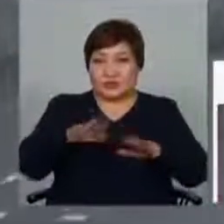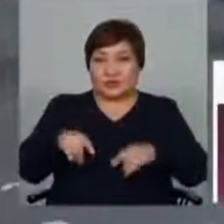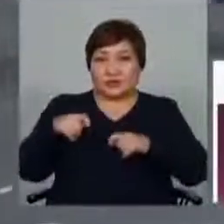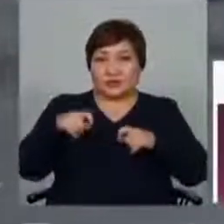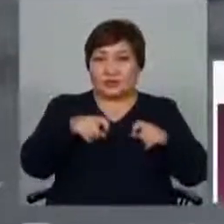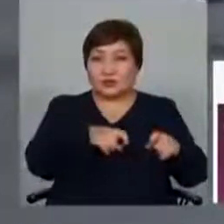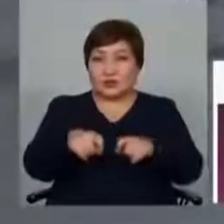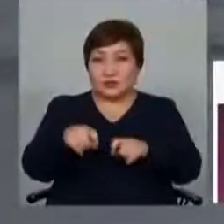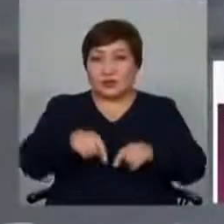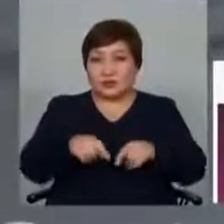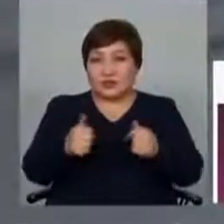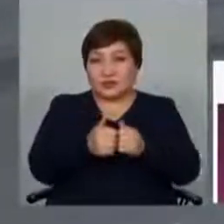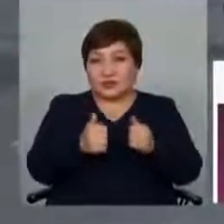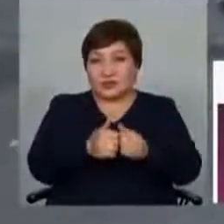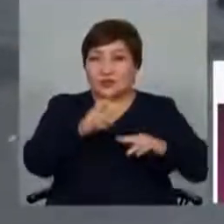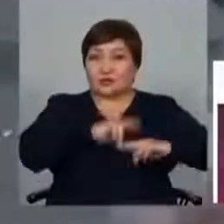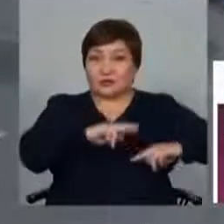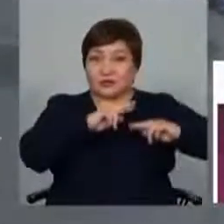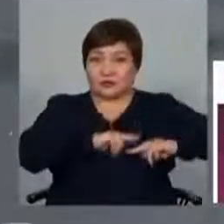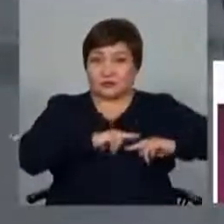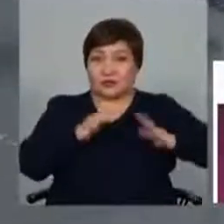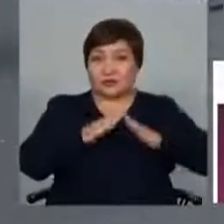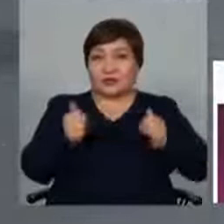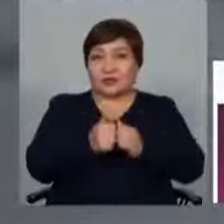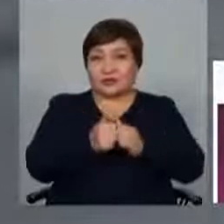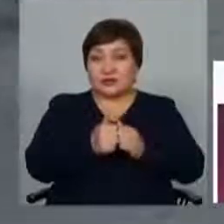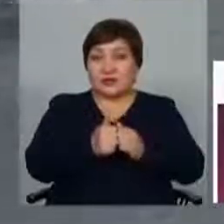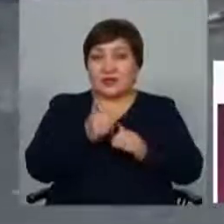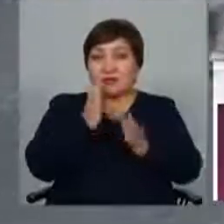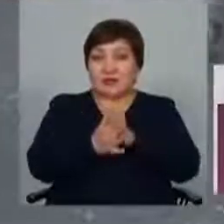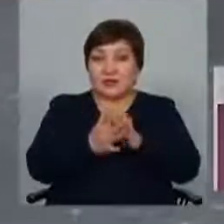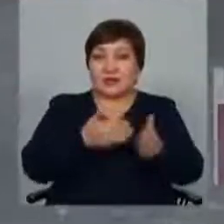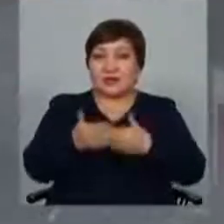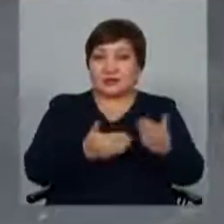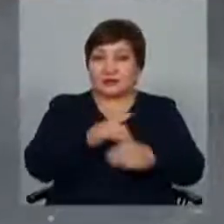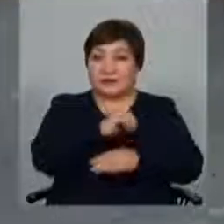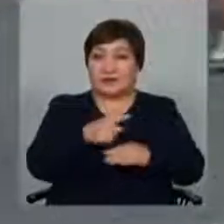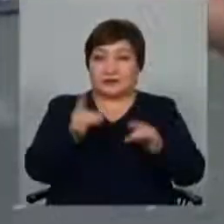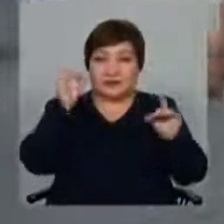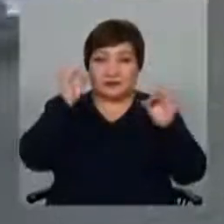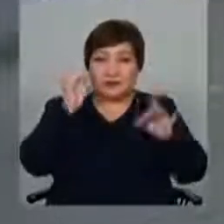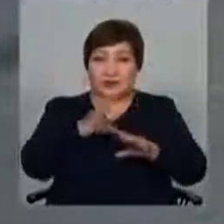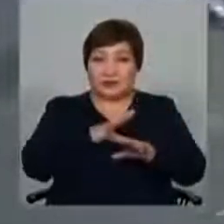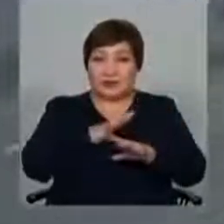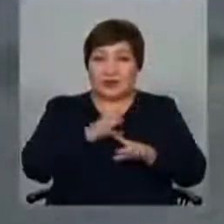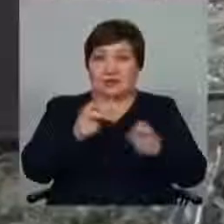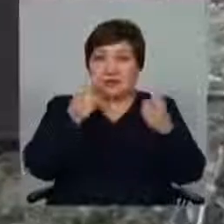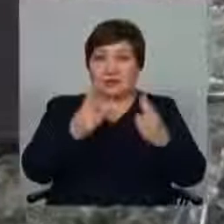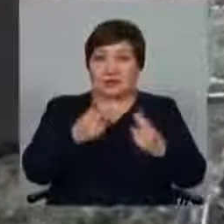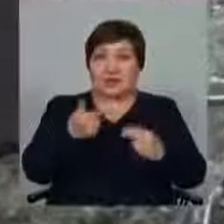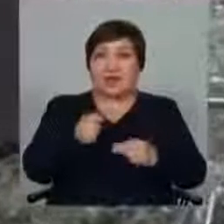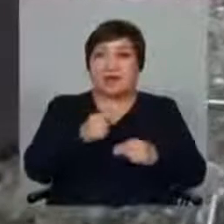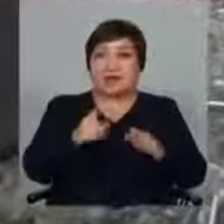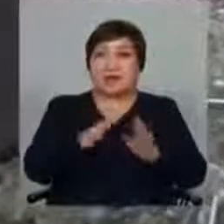Мен осы маңда жұмыс істеймін. Үйдің жанынан өтіп бара жатқан кезде қатты дыбыс шықты. Мамандар газ баллоны жарылды деп жатыр.